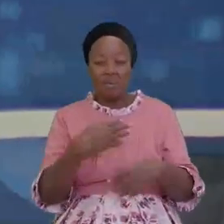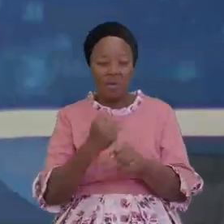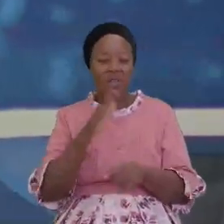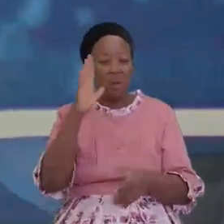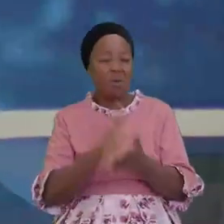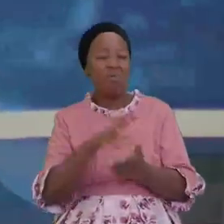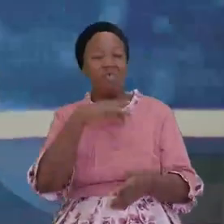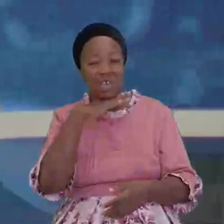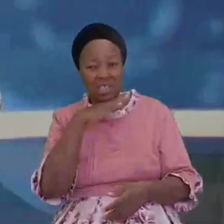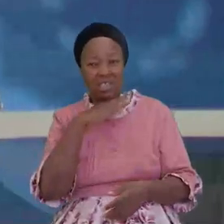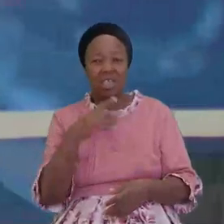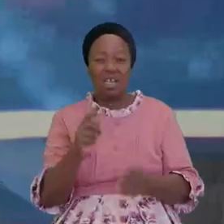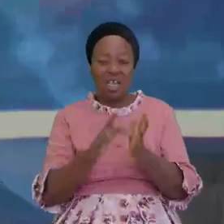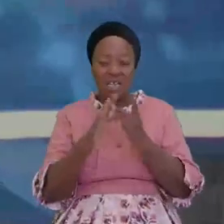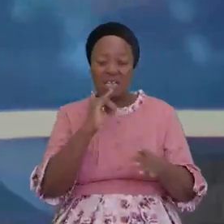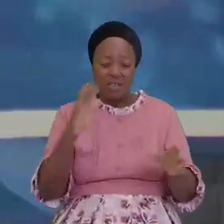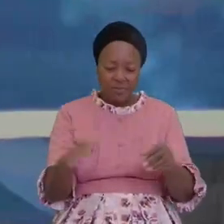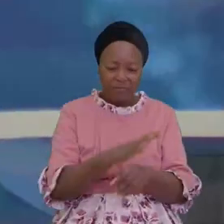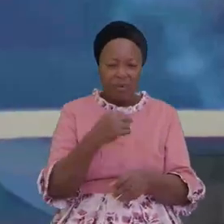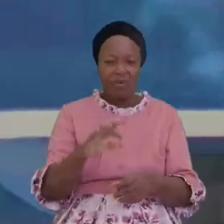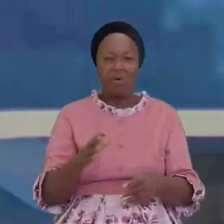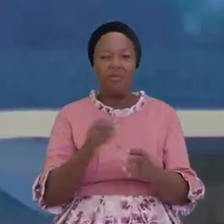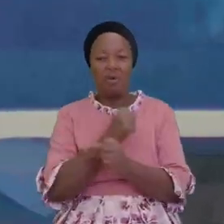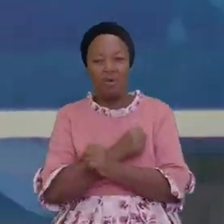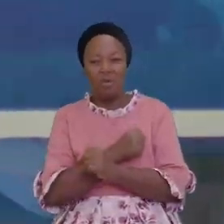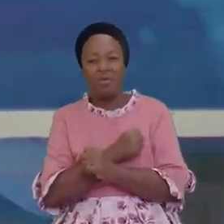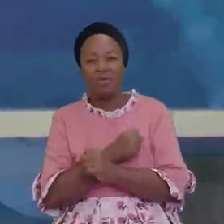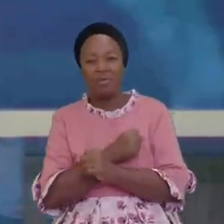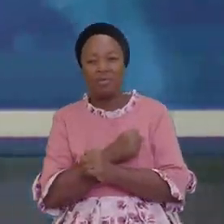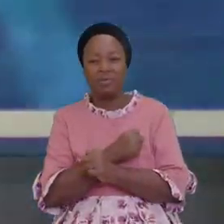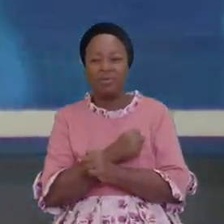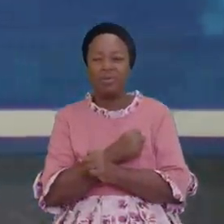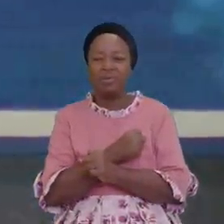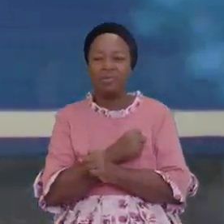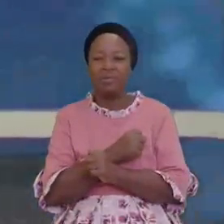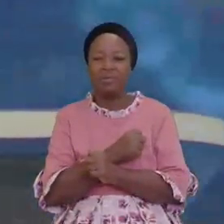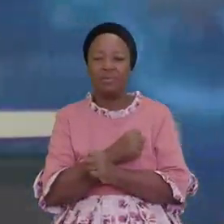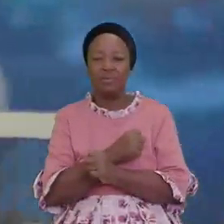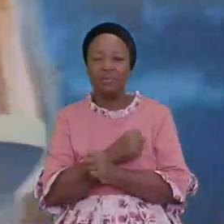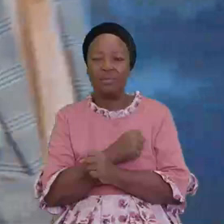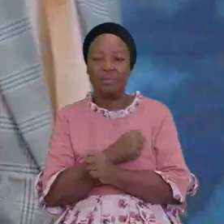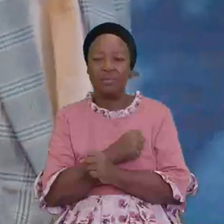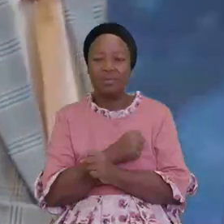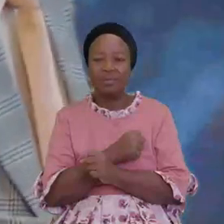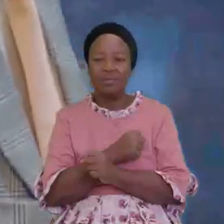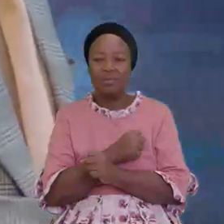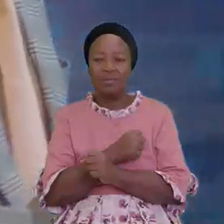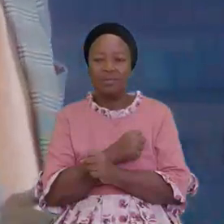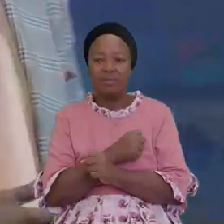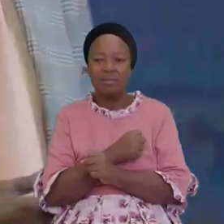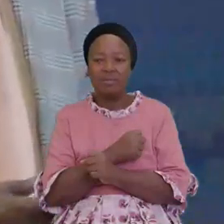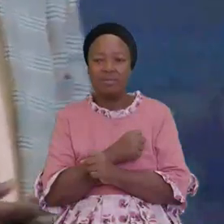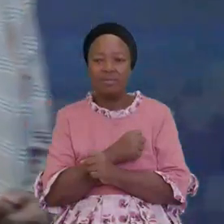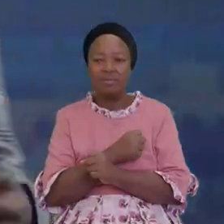Peu importe, et ça ne lui dira rien. Si je prends sa femme, je la souille, il est un chrétien, Dieu est